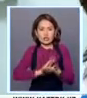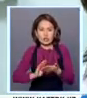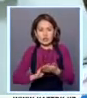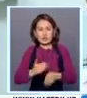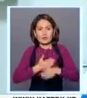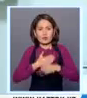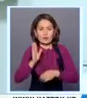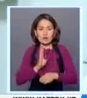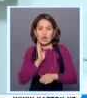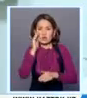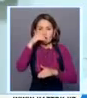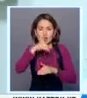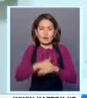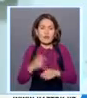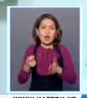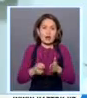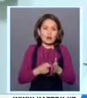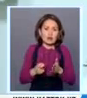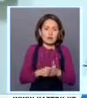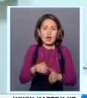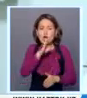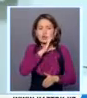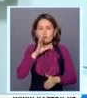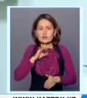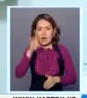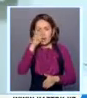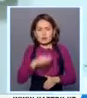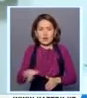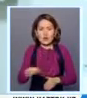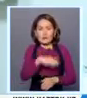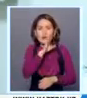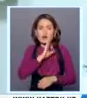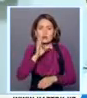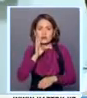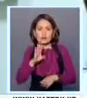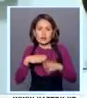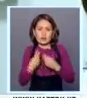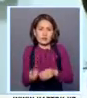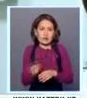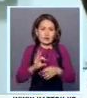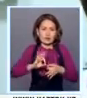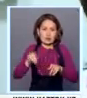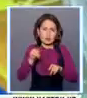жазып жібереміз. Таңертеңнен бері Қарағанды, Батыс, Солтүстік Қазақстан облысынан келген ерлі-зайыптылар тексеруден өтті.